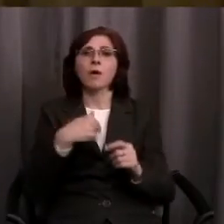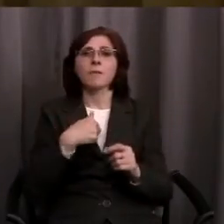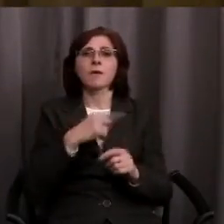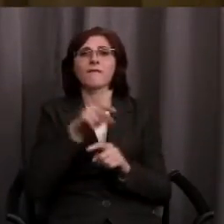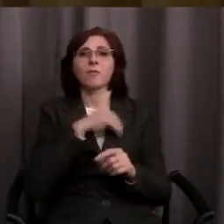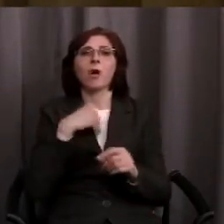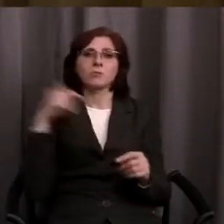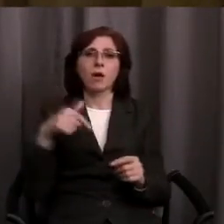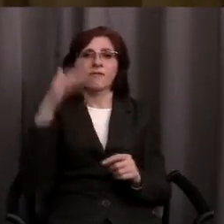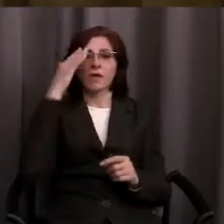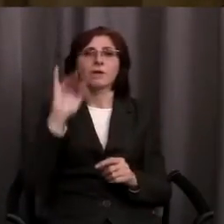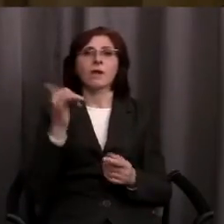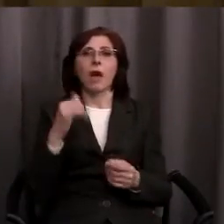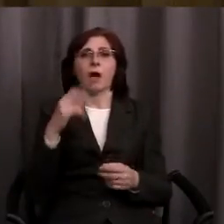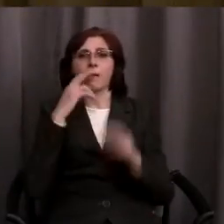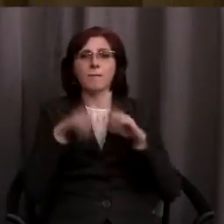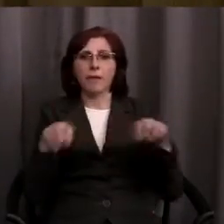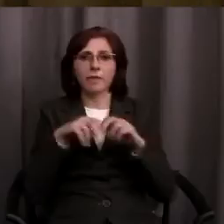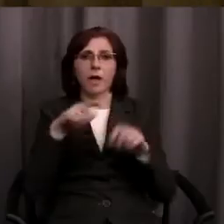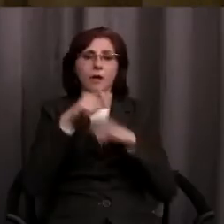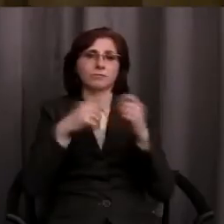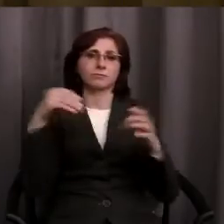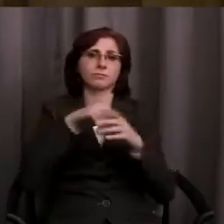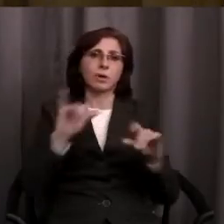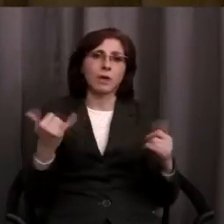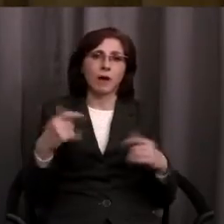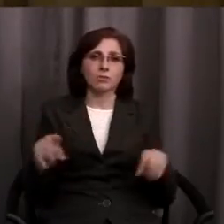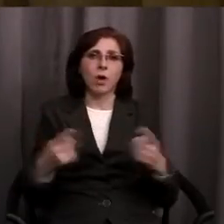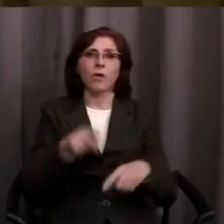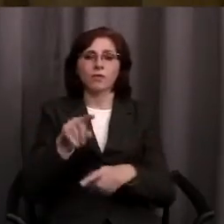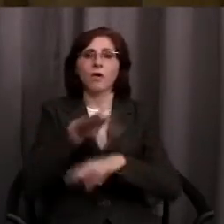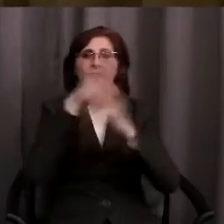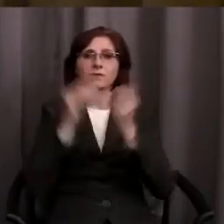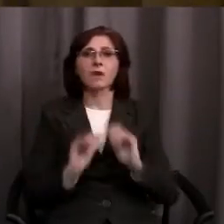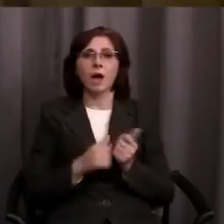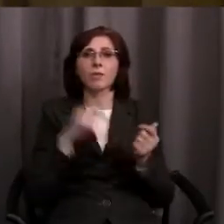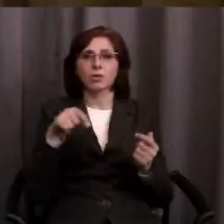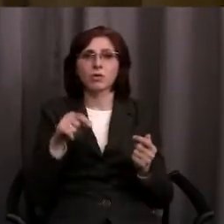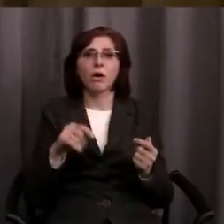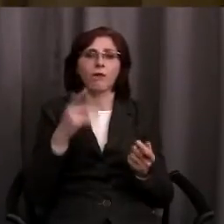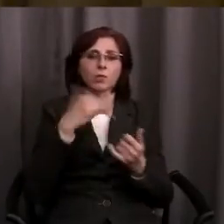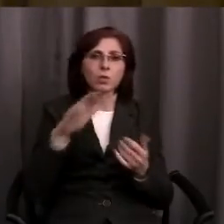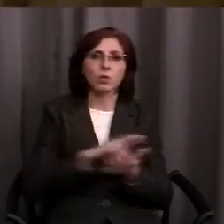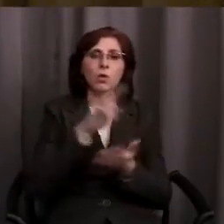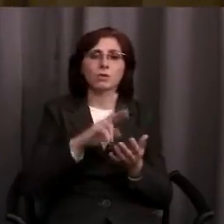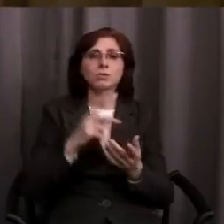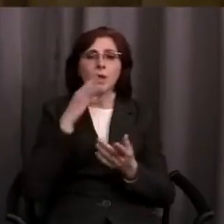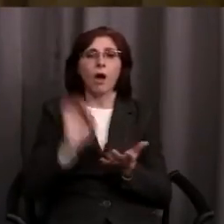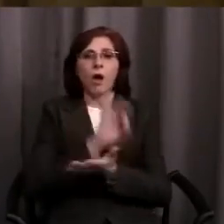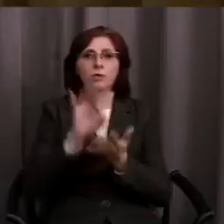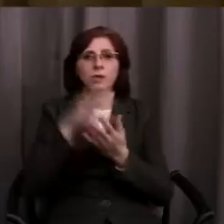wiedzieć, jakie badania zainicjować, jak zorganizować to wszystko, żeby te różne takie ośrodki naukowe